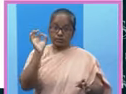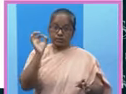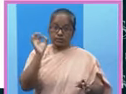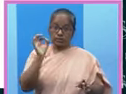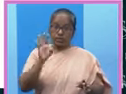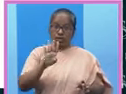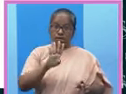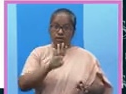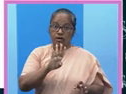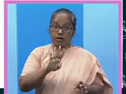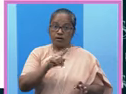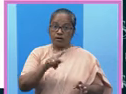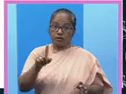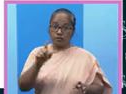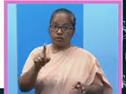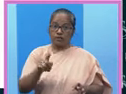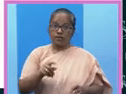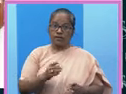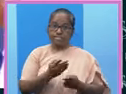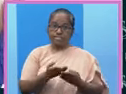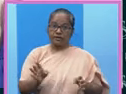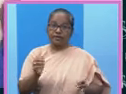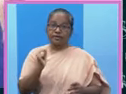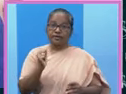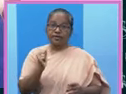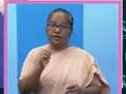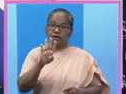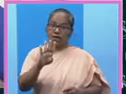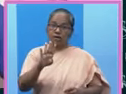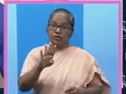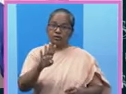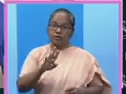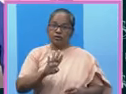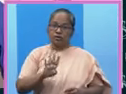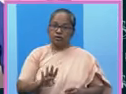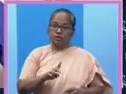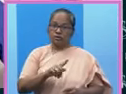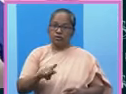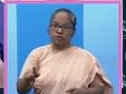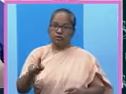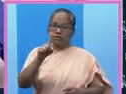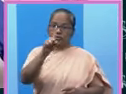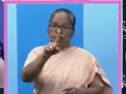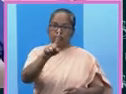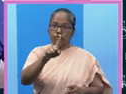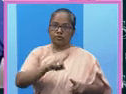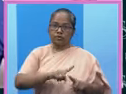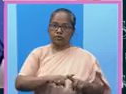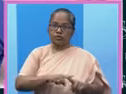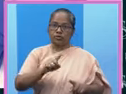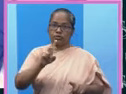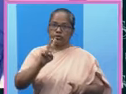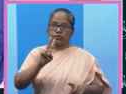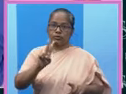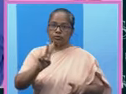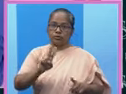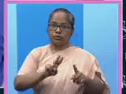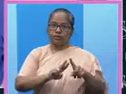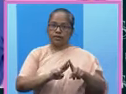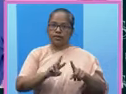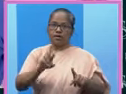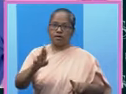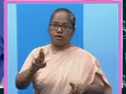எடுத்துருக்கேன்னா 4ல் 1 இன்ட்டு 2πr. ஸோ பிரிவுகள் 4 எனில் வில்லி நீளம் 4ல் 1